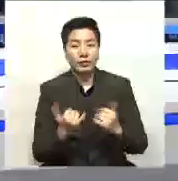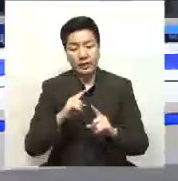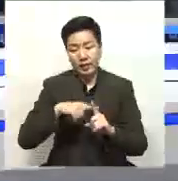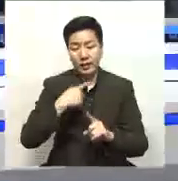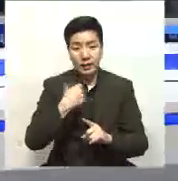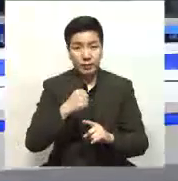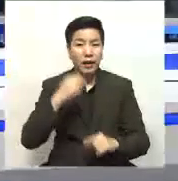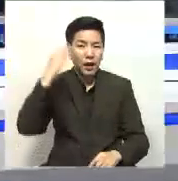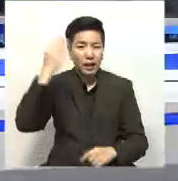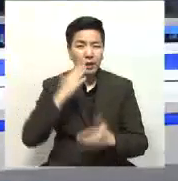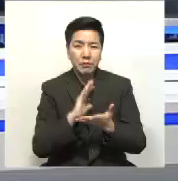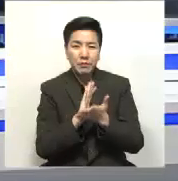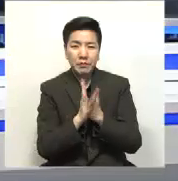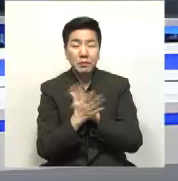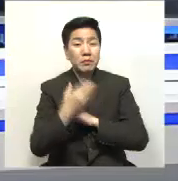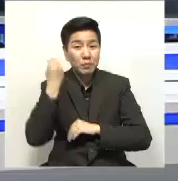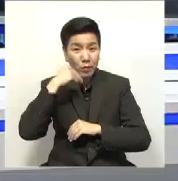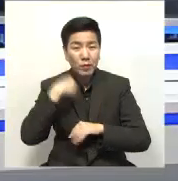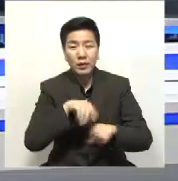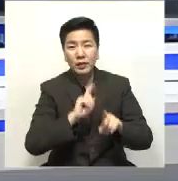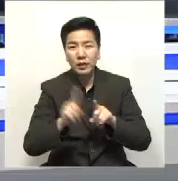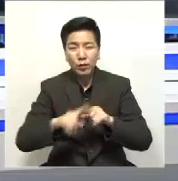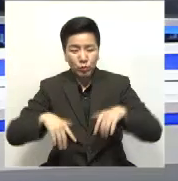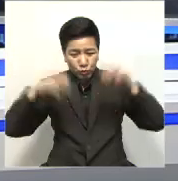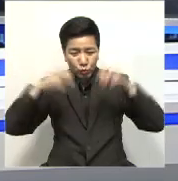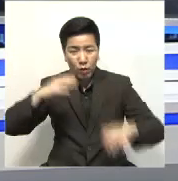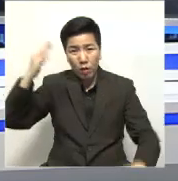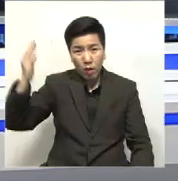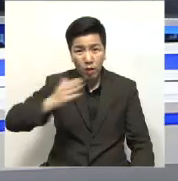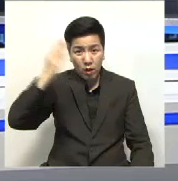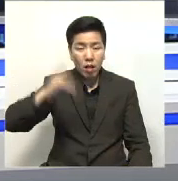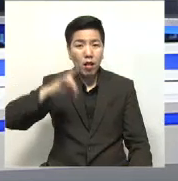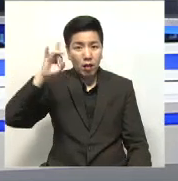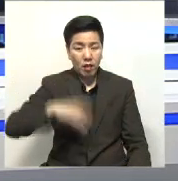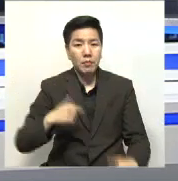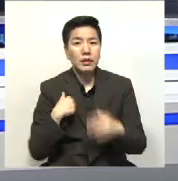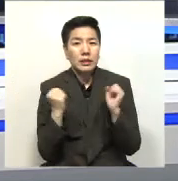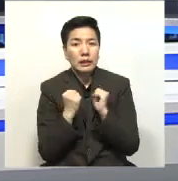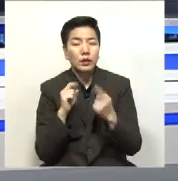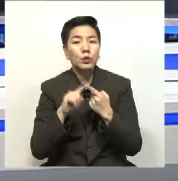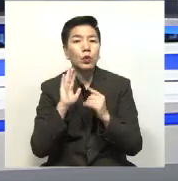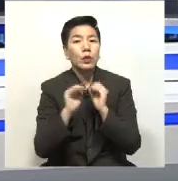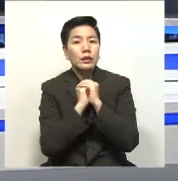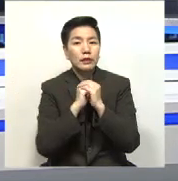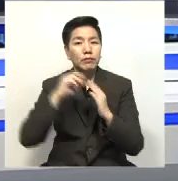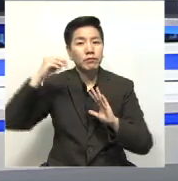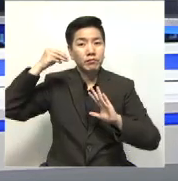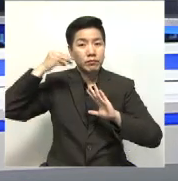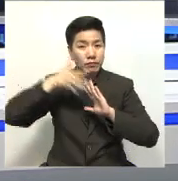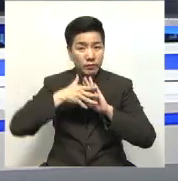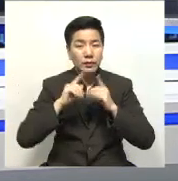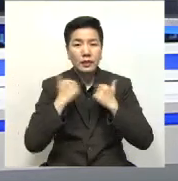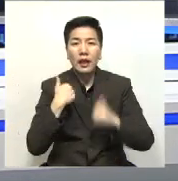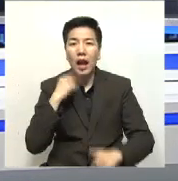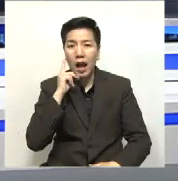ช่วงเดือนตุลาคมสภาพอากาศแปรปรวนหลายพื้นที่เลยนะคะมีฝนตกหนักลมแรงและจะมีอากาศเย็นจากจีนแผ่ลงมาอีกค่ะแล้ว